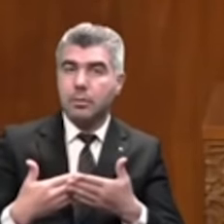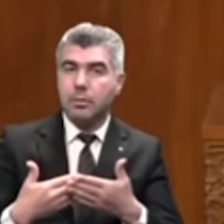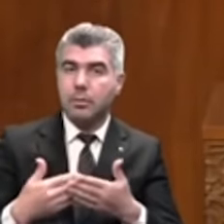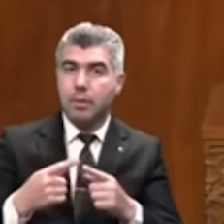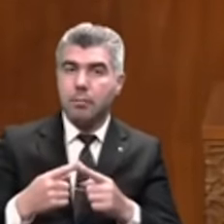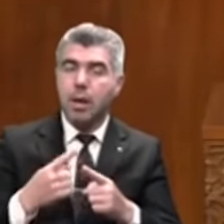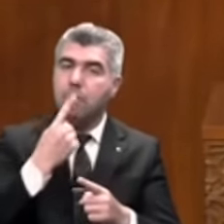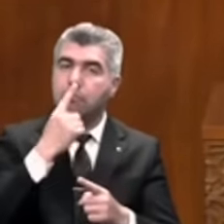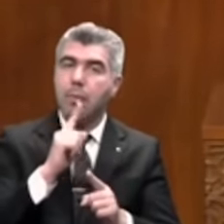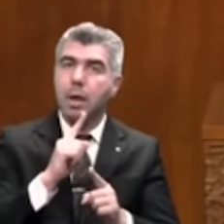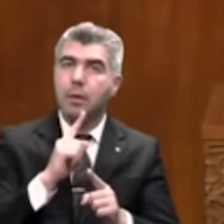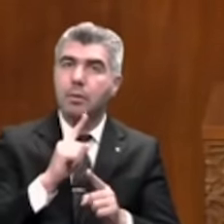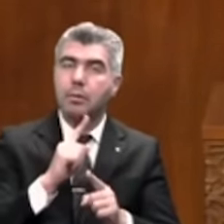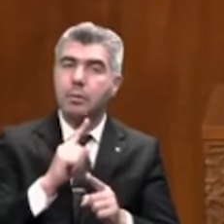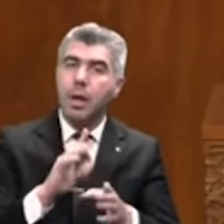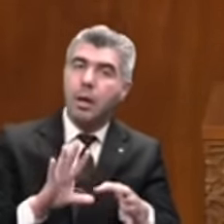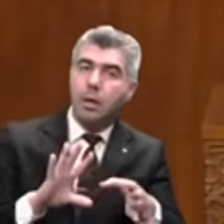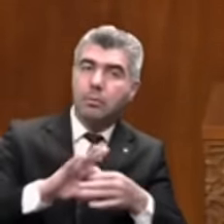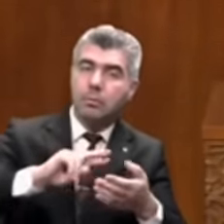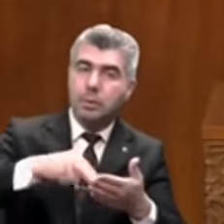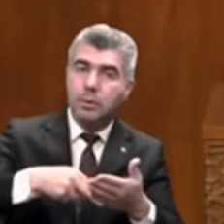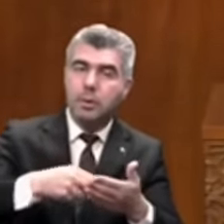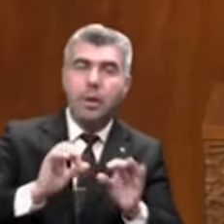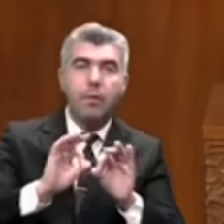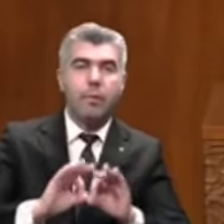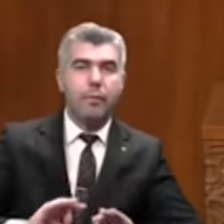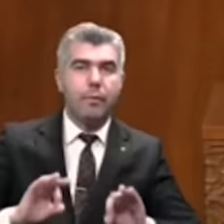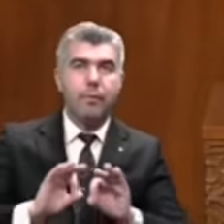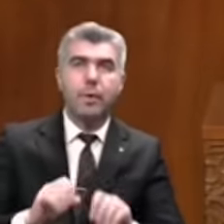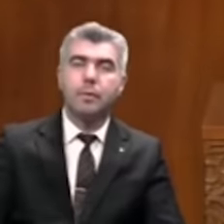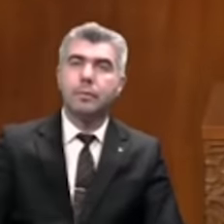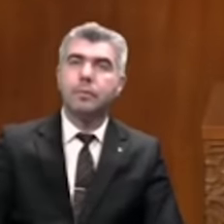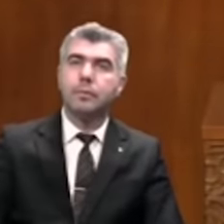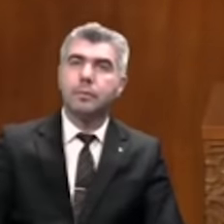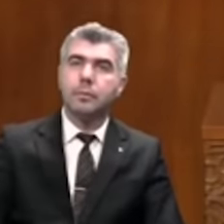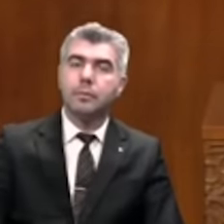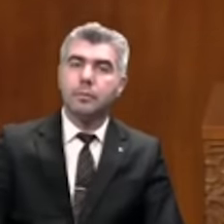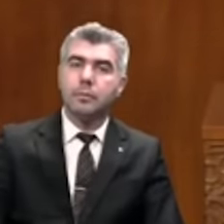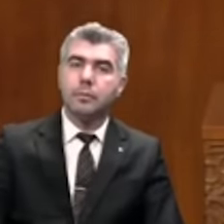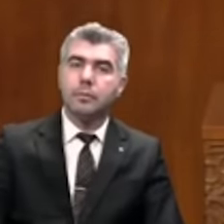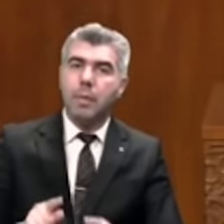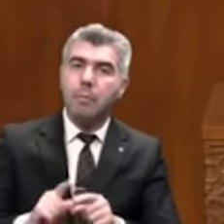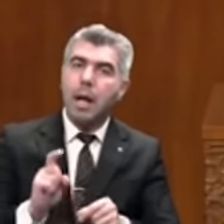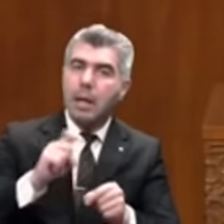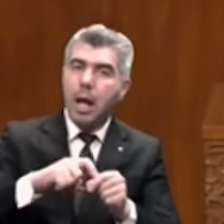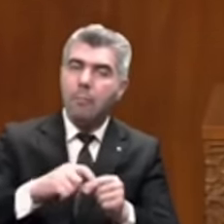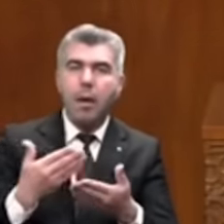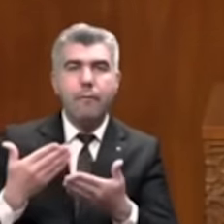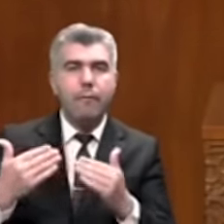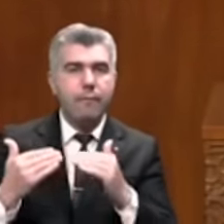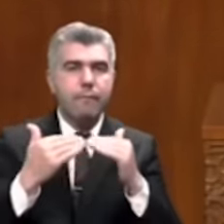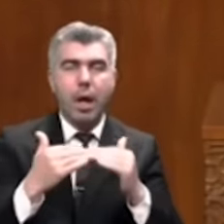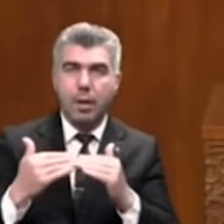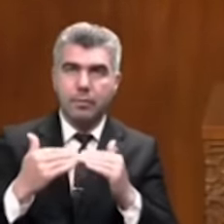التراجع، دونك هما ما دخلوش في يعني في هذا النقاش. مع الاخوان اتفقنا